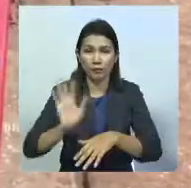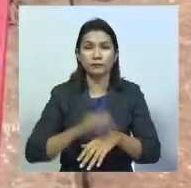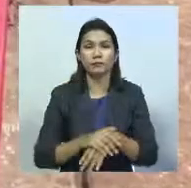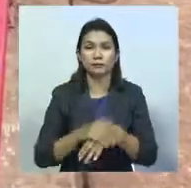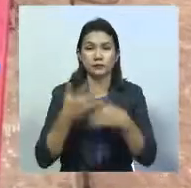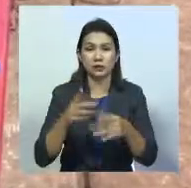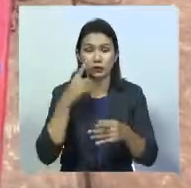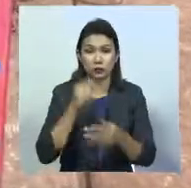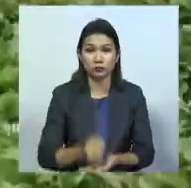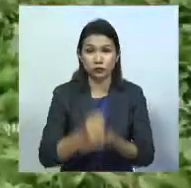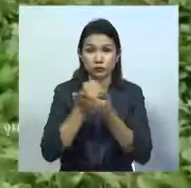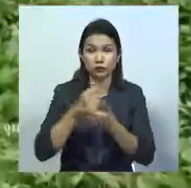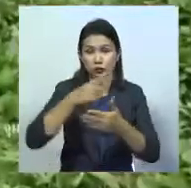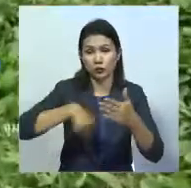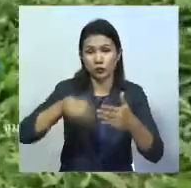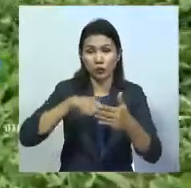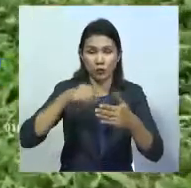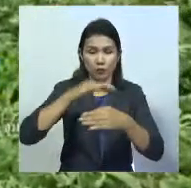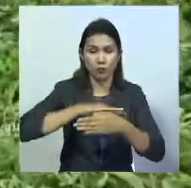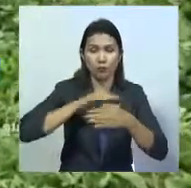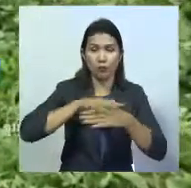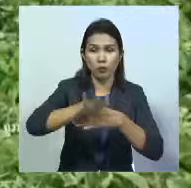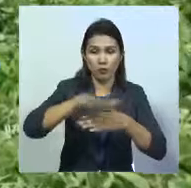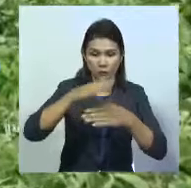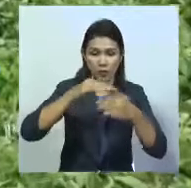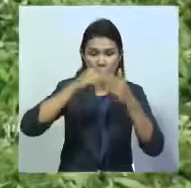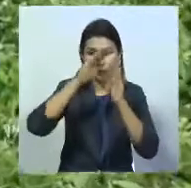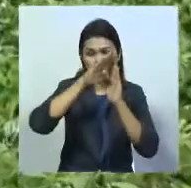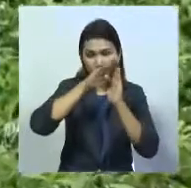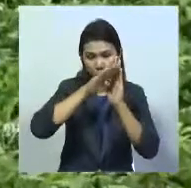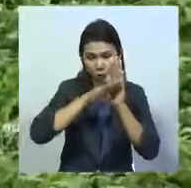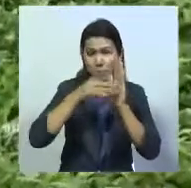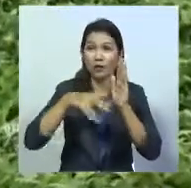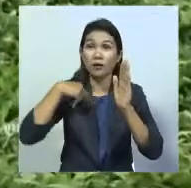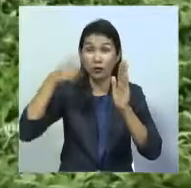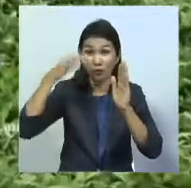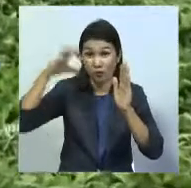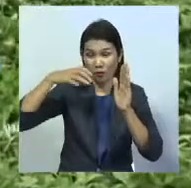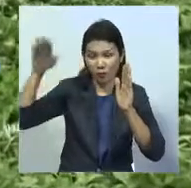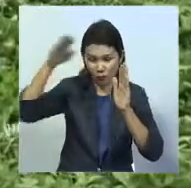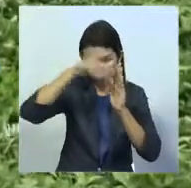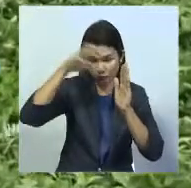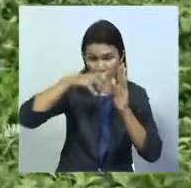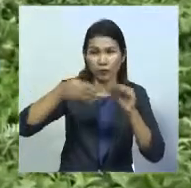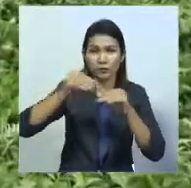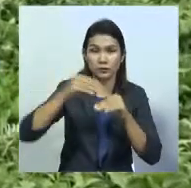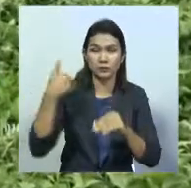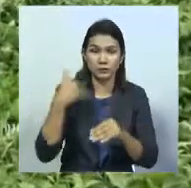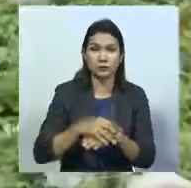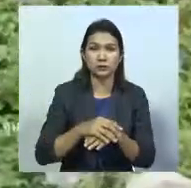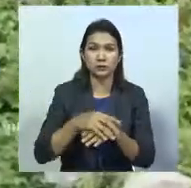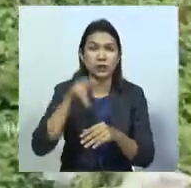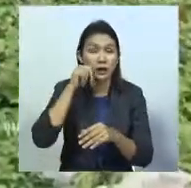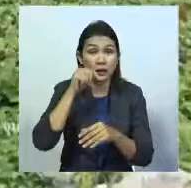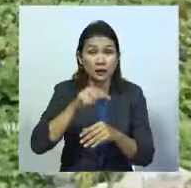และเป็นการพร่องน้ำในลำห้วยเพื่อรองรับน้ำฝนที่ตกลงมาอย่างต่อเนื่องด้วยโดยระดับน้ำในลำห้วยโมงขณะนี้สูง7เม